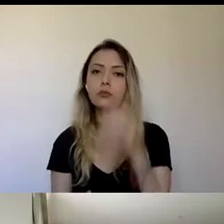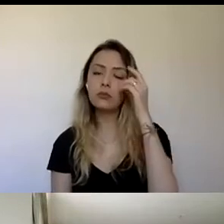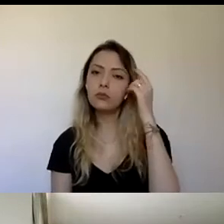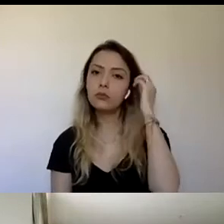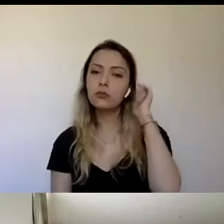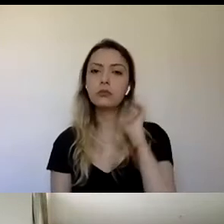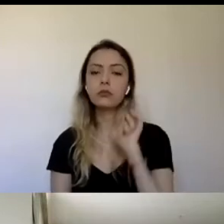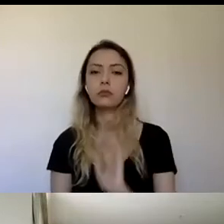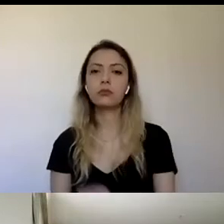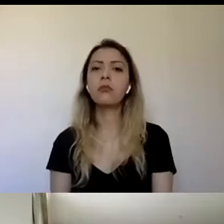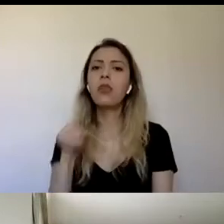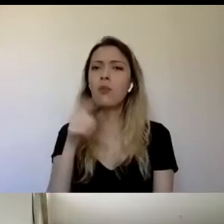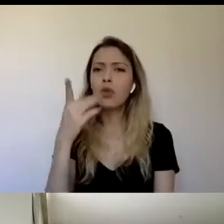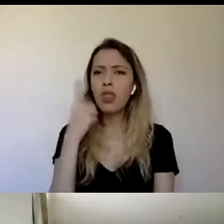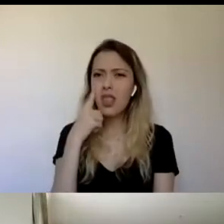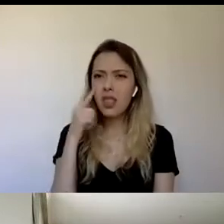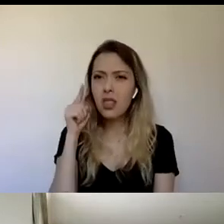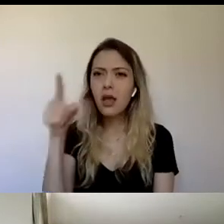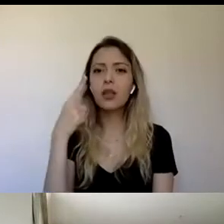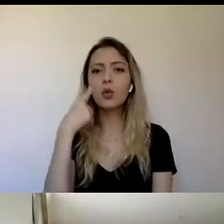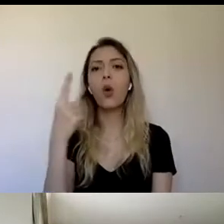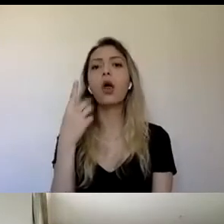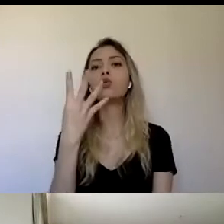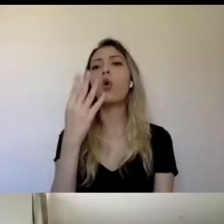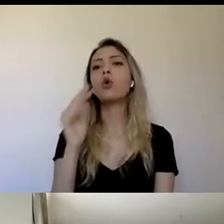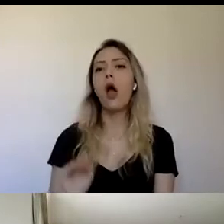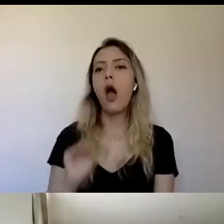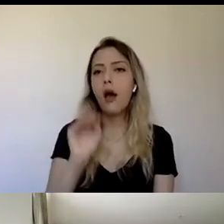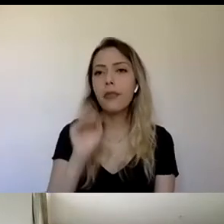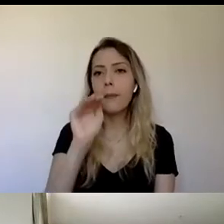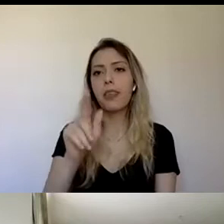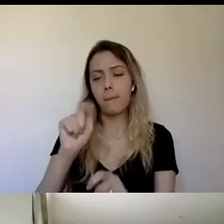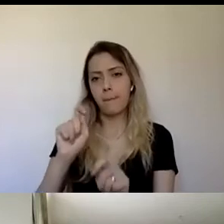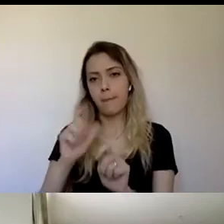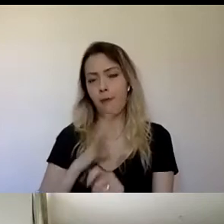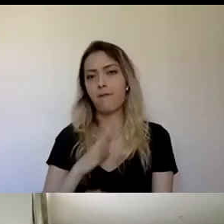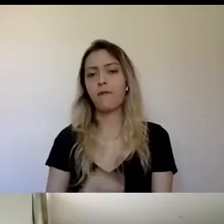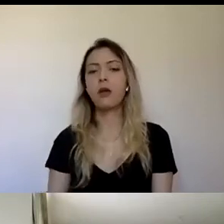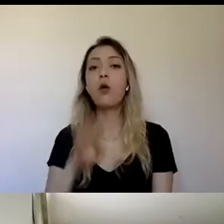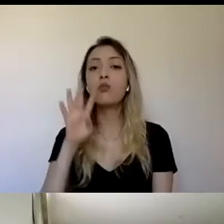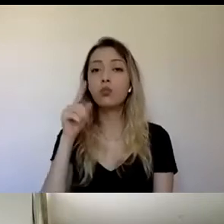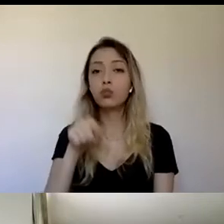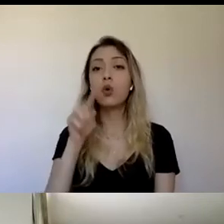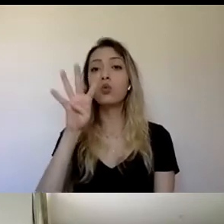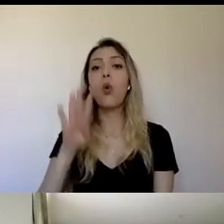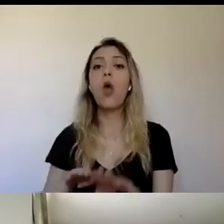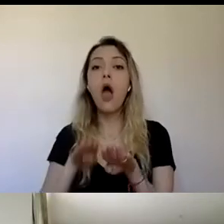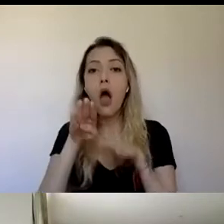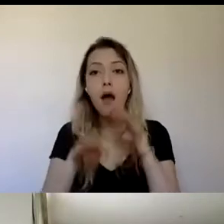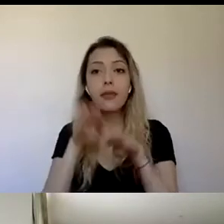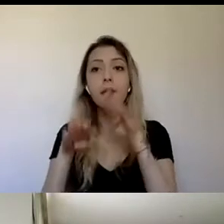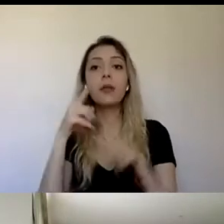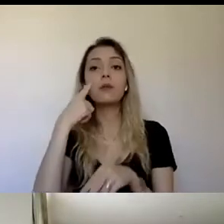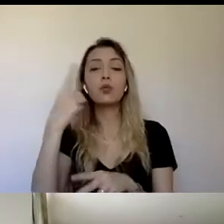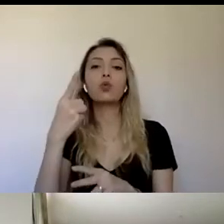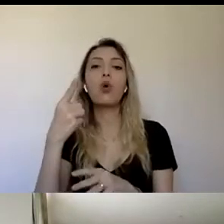gereken temel 4 adım var. Yine bunlar üzerinden de yine göstergeleri belirlemek ya da gösterge düşünürken, insan